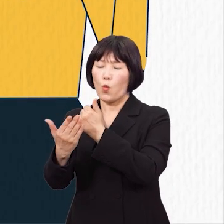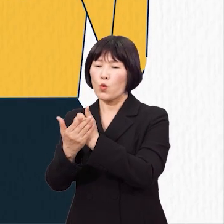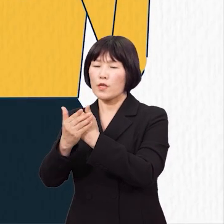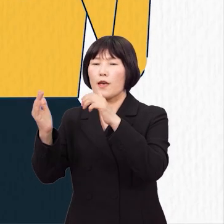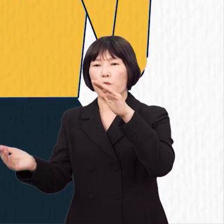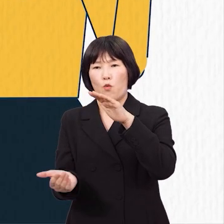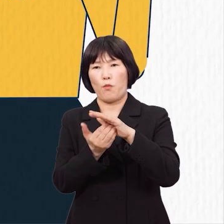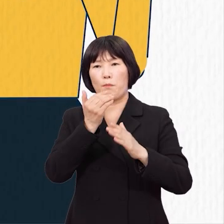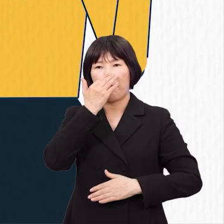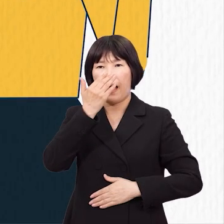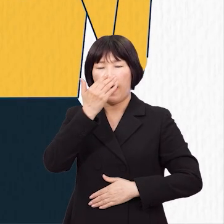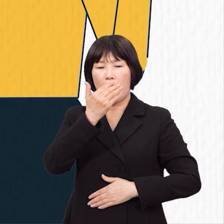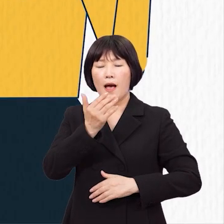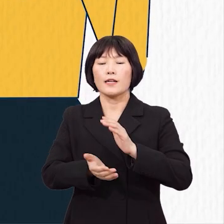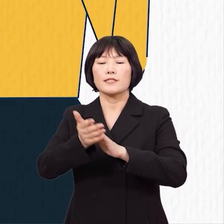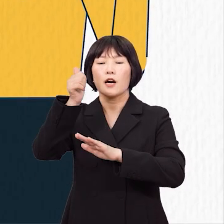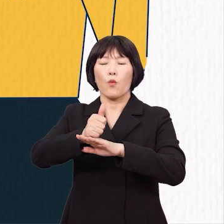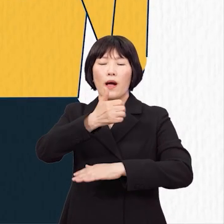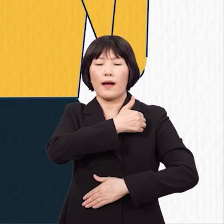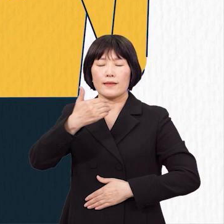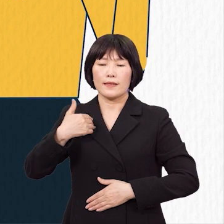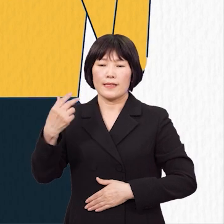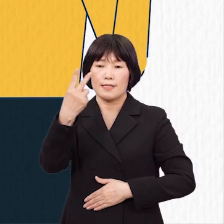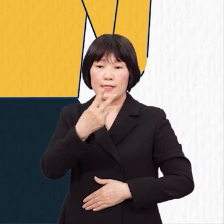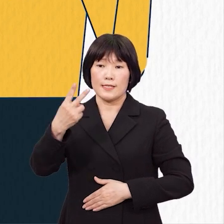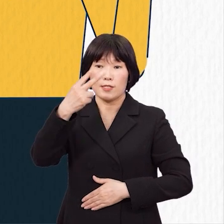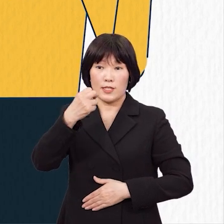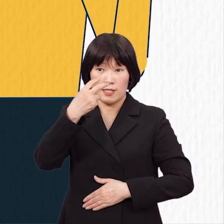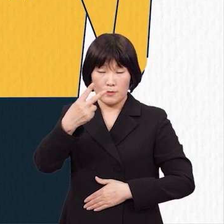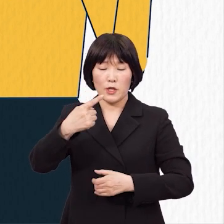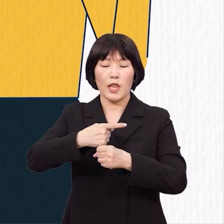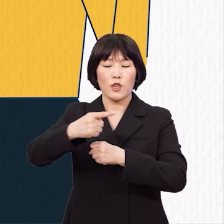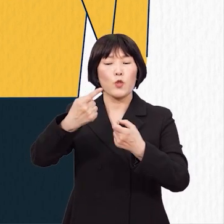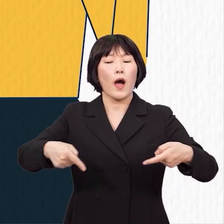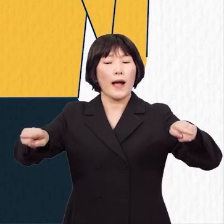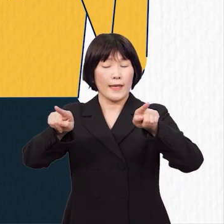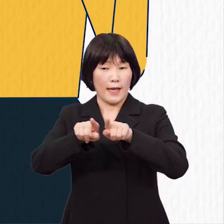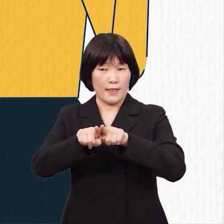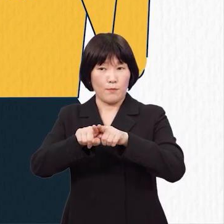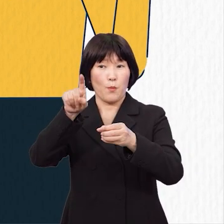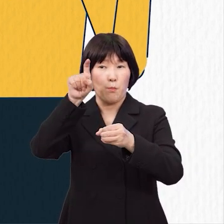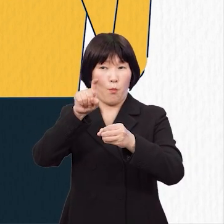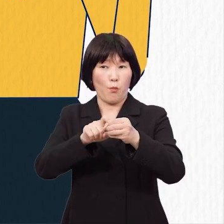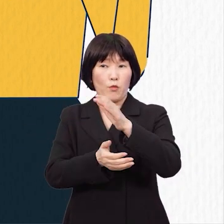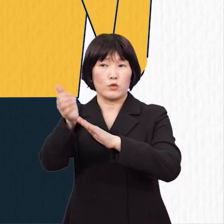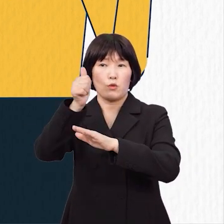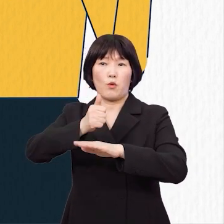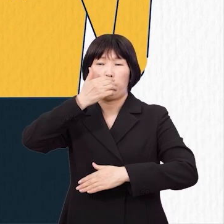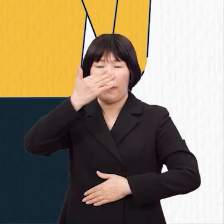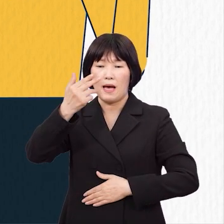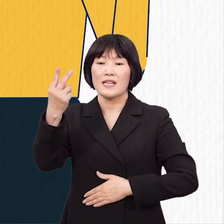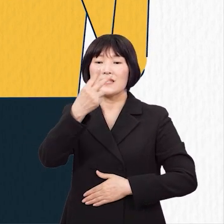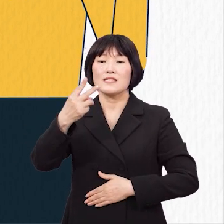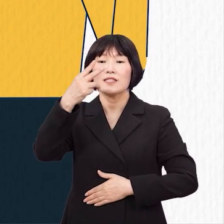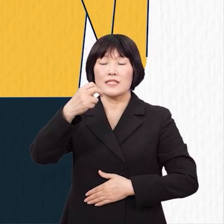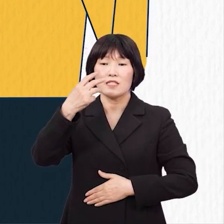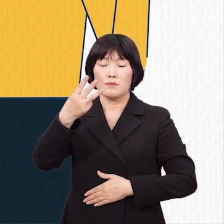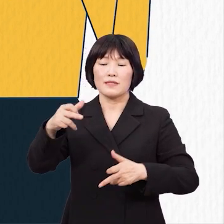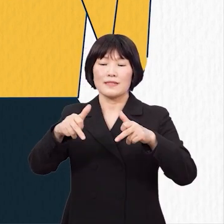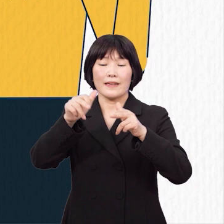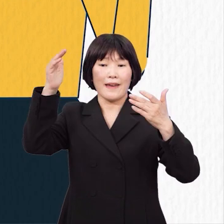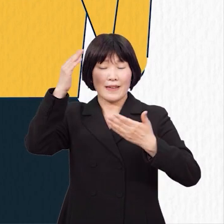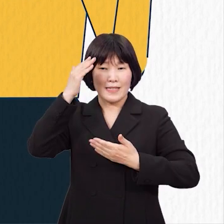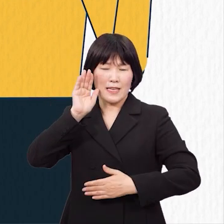모두가 함께하였기에 이뤄낼 수 있었던 성과 가득한 2022년. 내년에도 함께한다면 이뤄낼 수